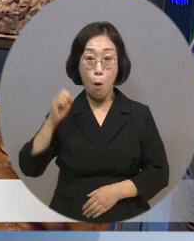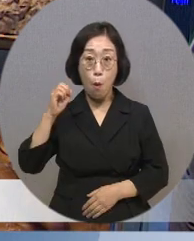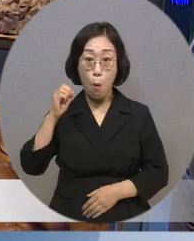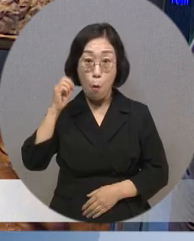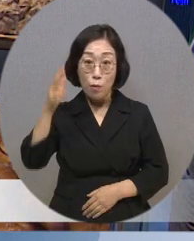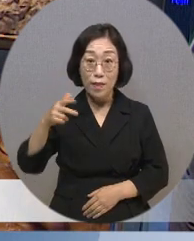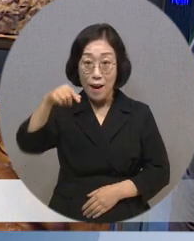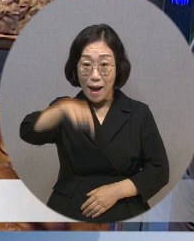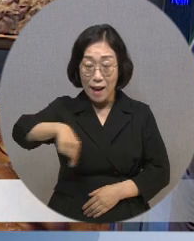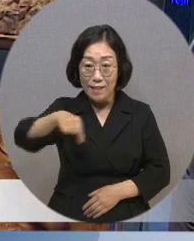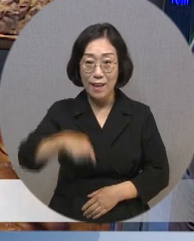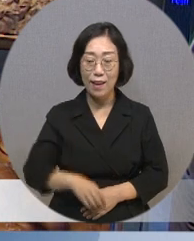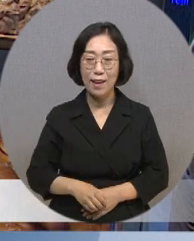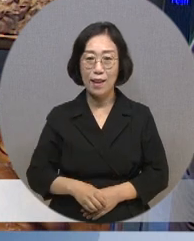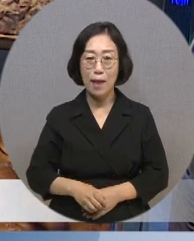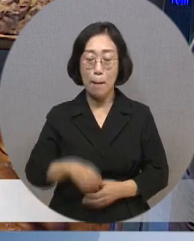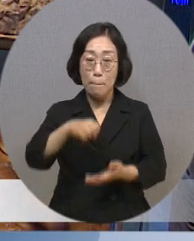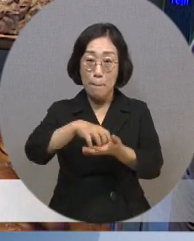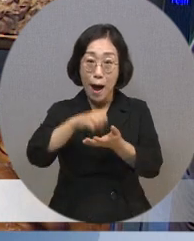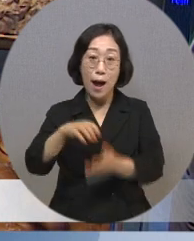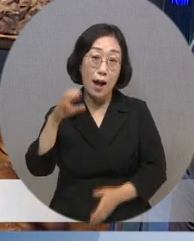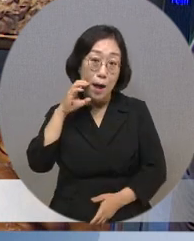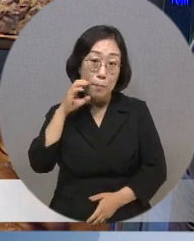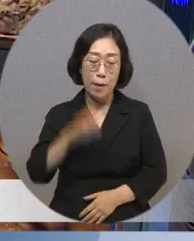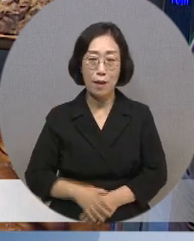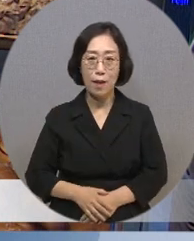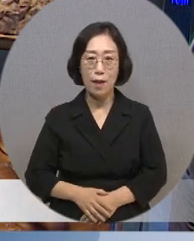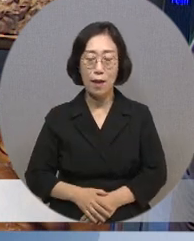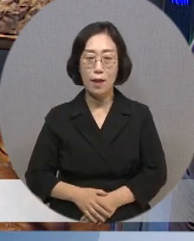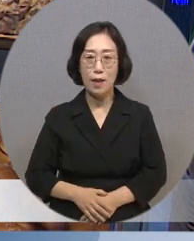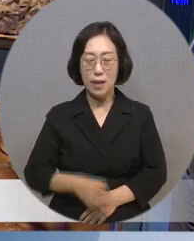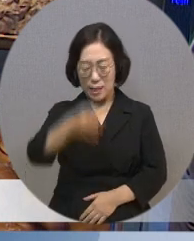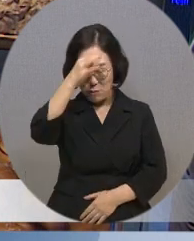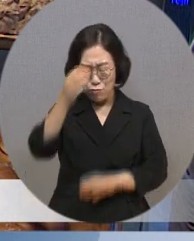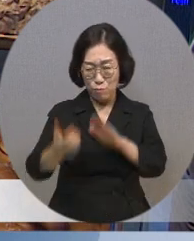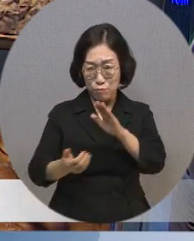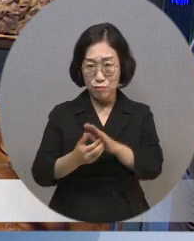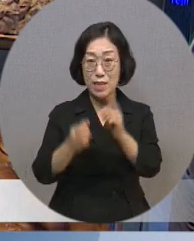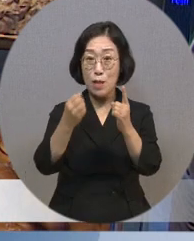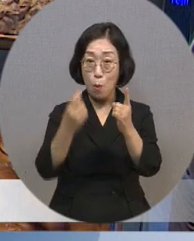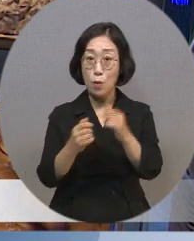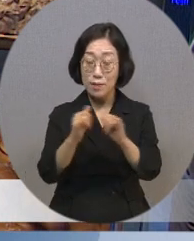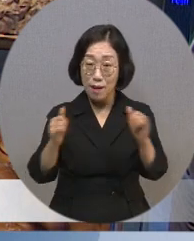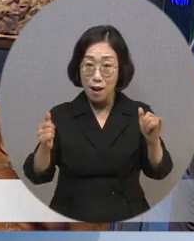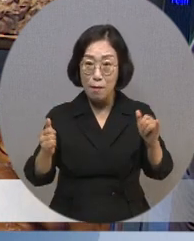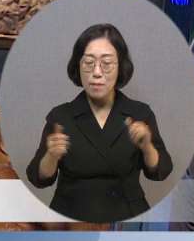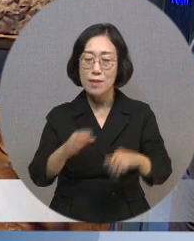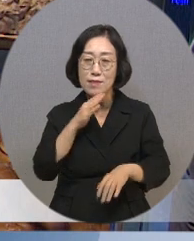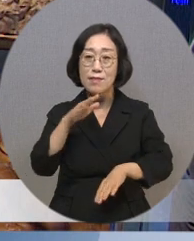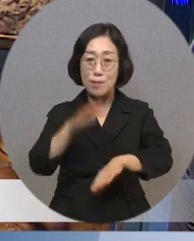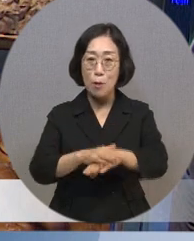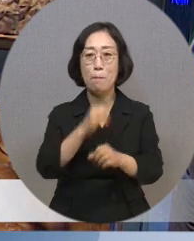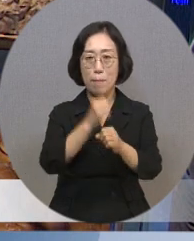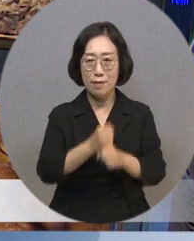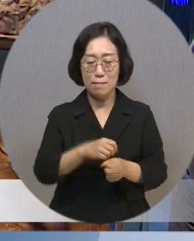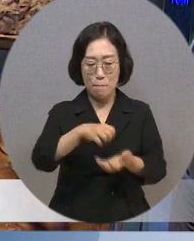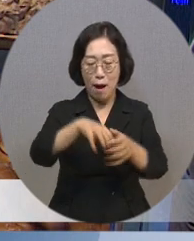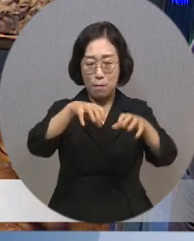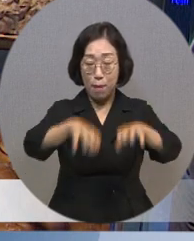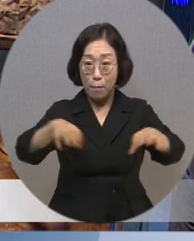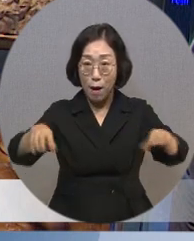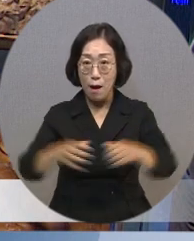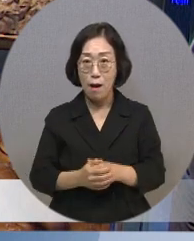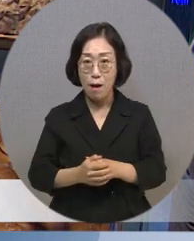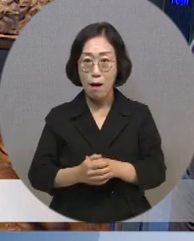베이커리 카페는 한국 제과기능장 1호 이명래 명장의 손길이 닿아 큰 자랑이라고 하는데요. 많은 이용객이